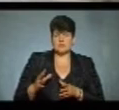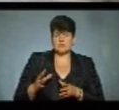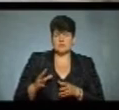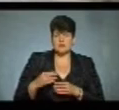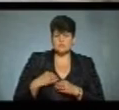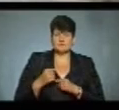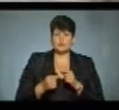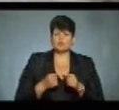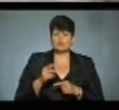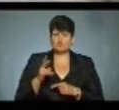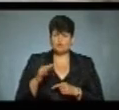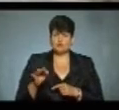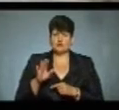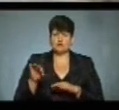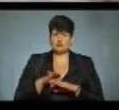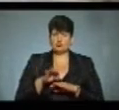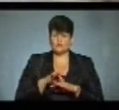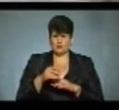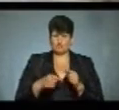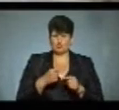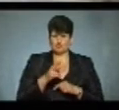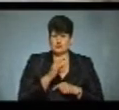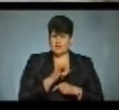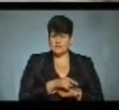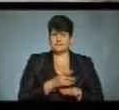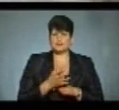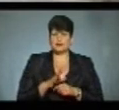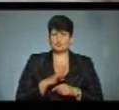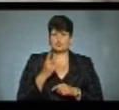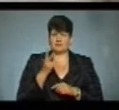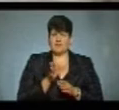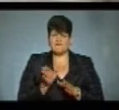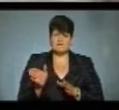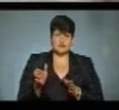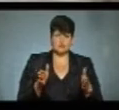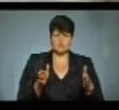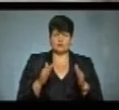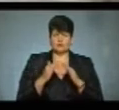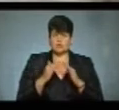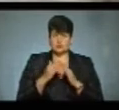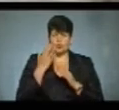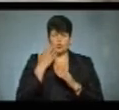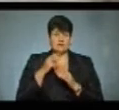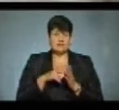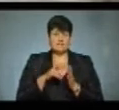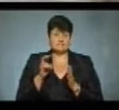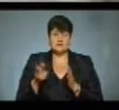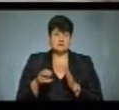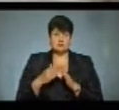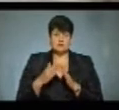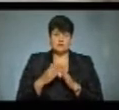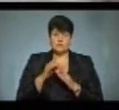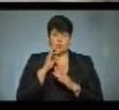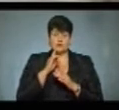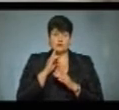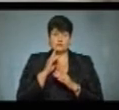своєю онучкою та її чоловіком. В будинку було два виходи, де вони проживали. І тому, коли вона, власне, вийшла з свого будинку, покинула